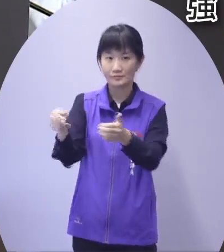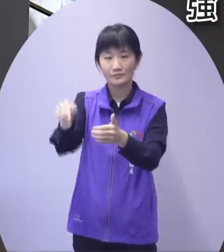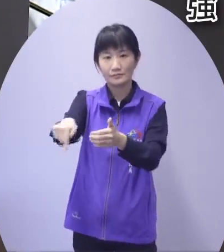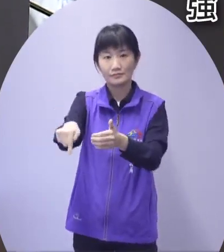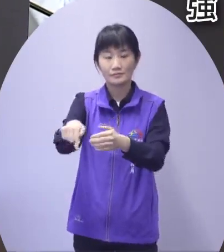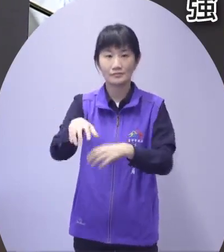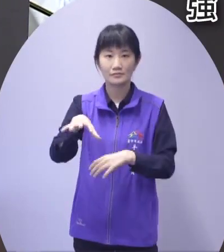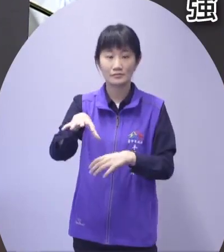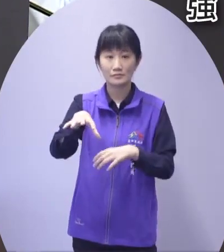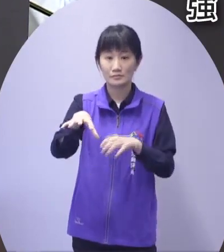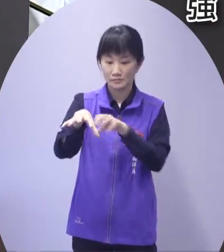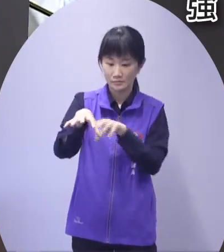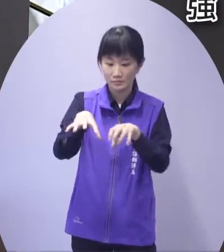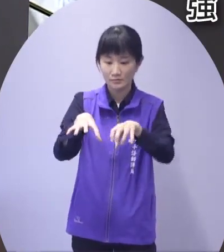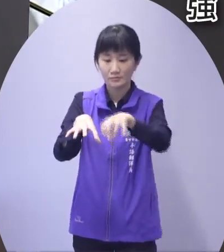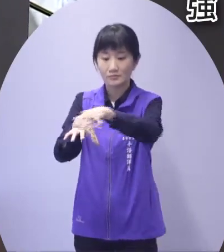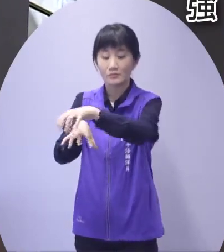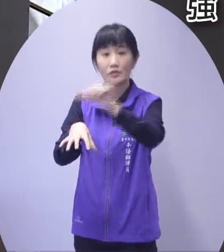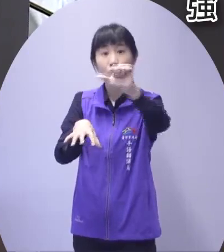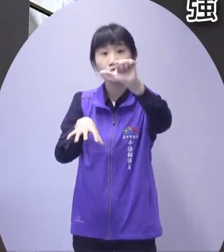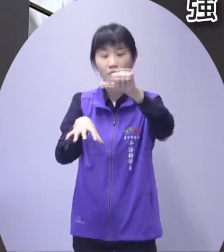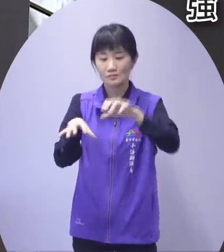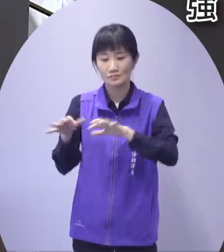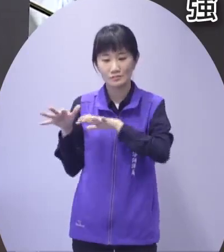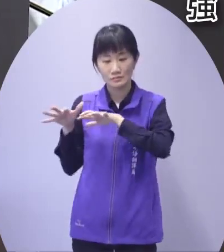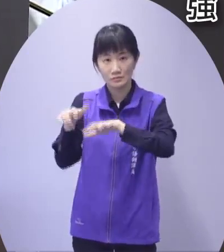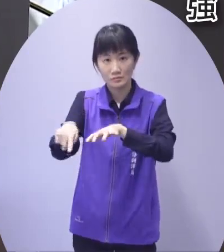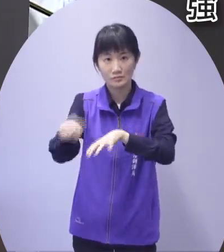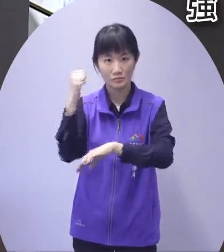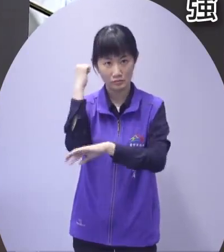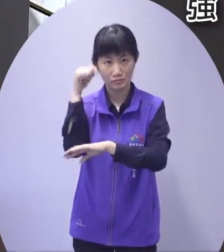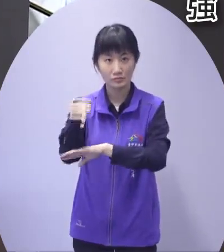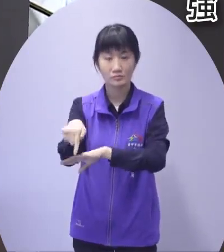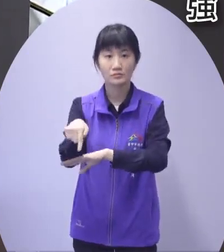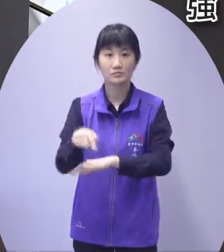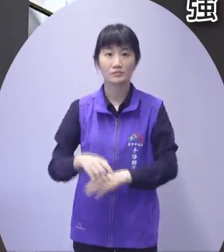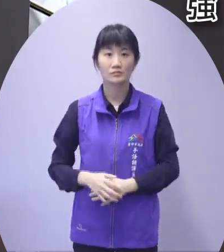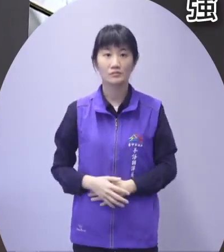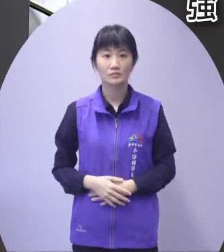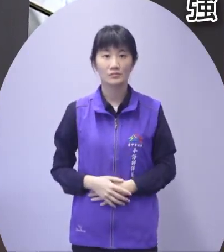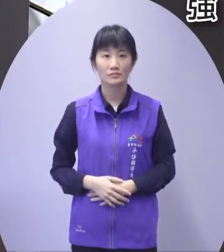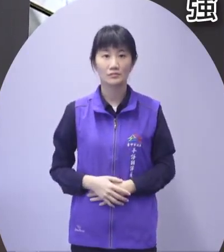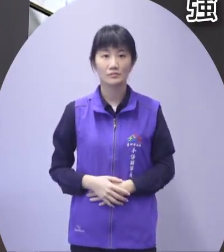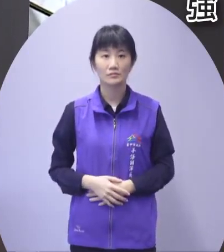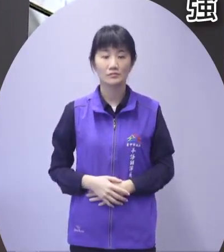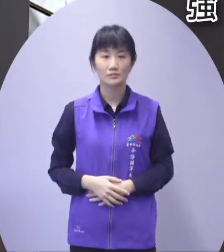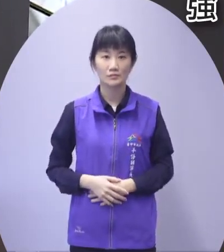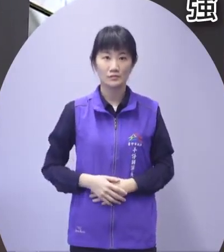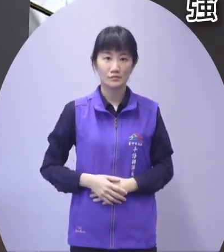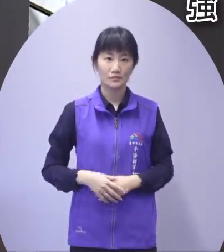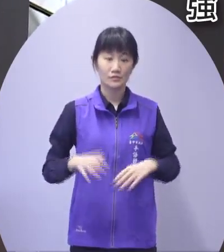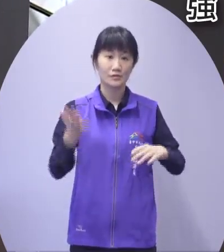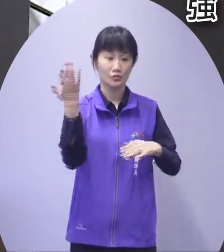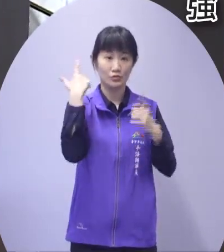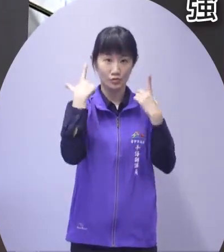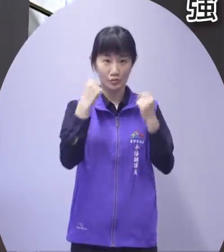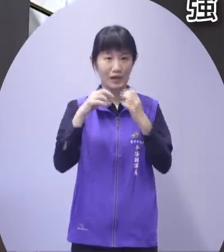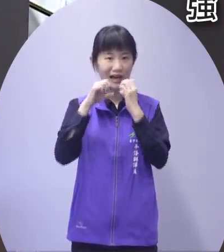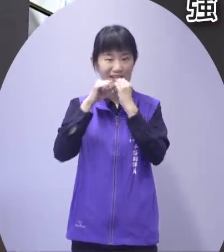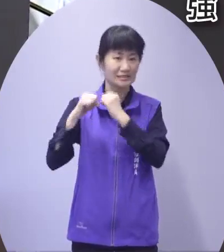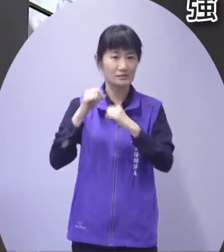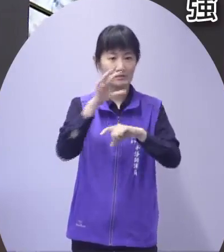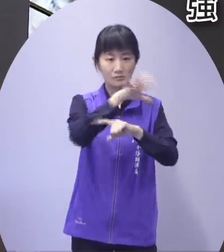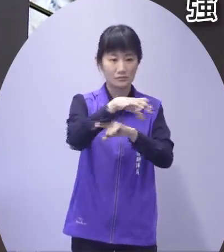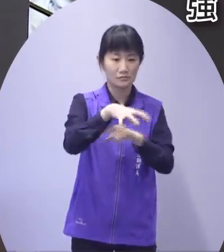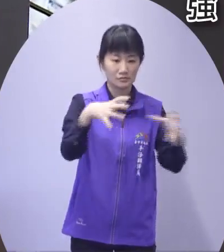五个村呢移民到我们的新社这个学生里这个地方，所以用了一部分的种苗场的农场